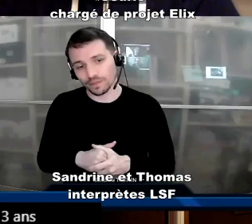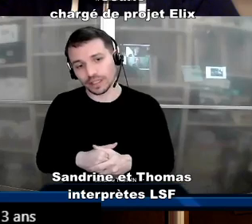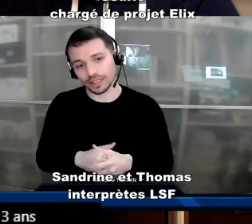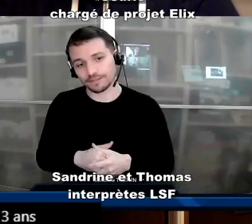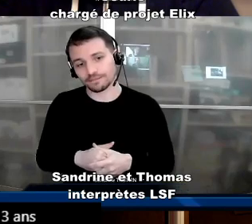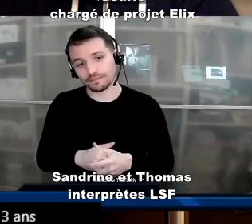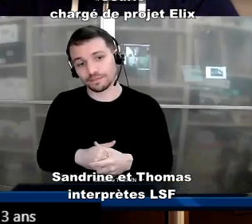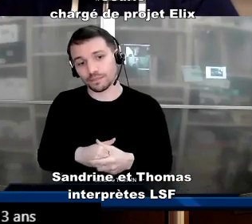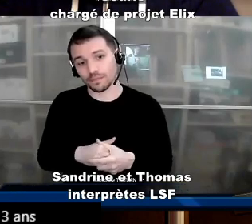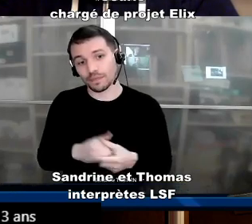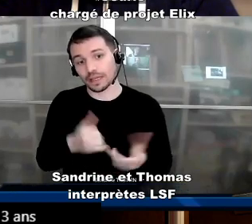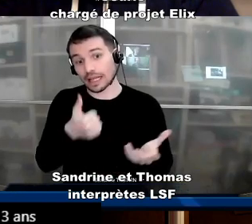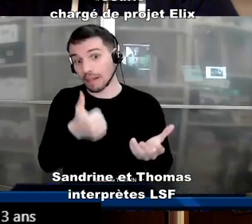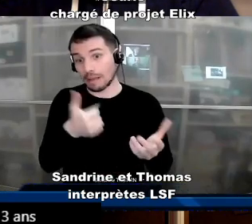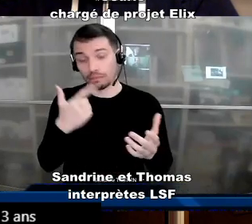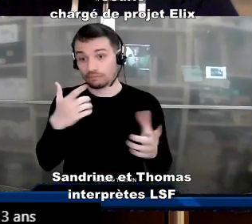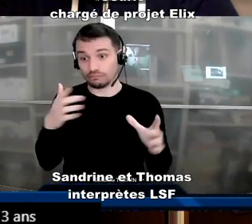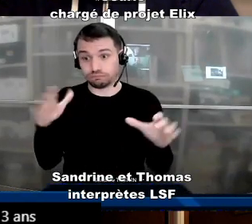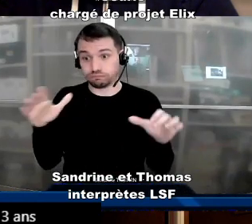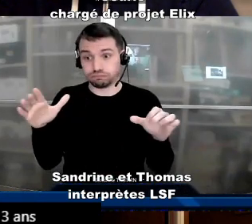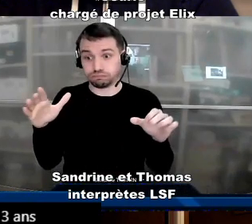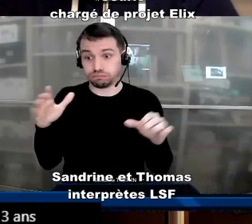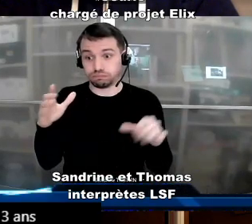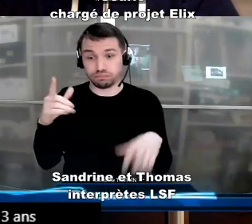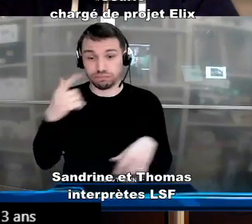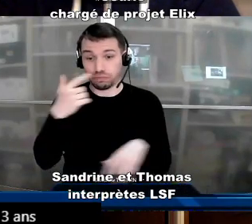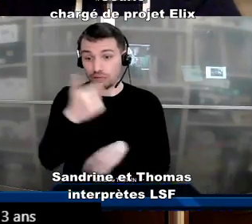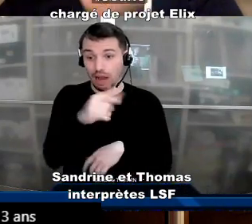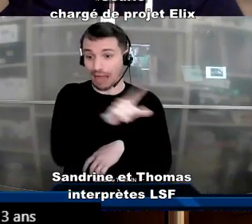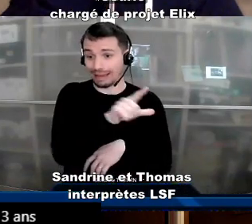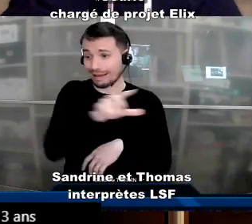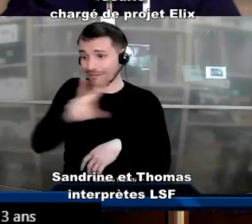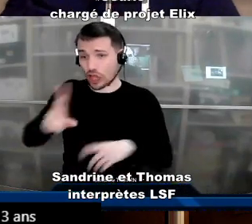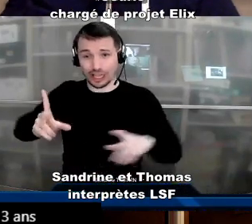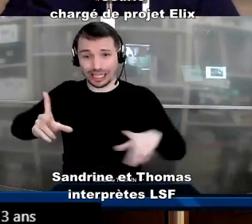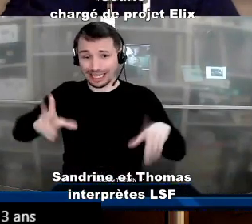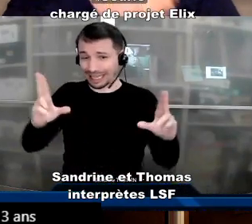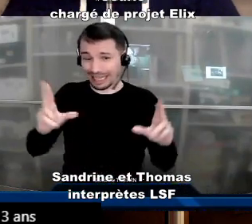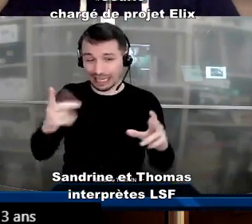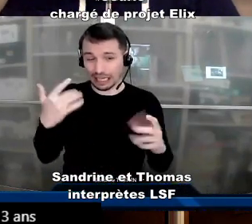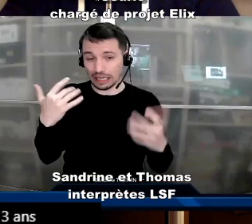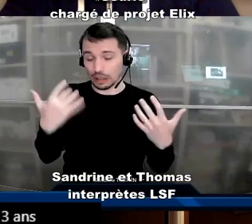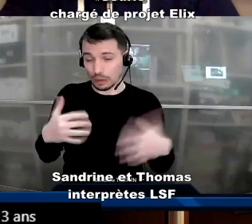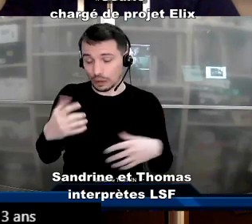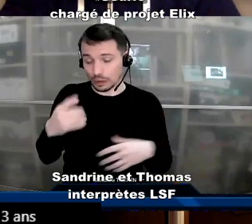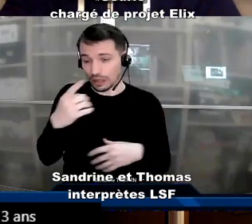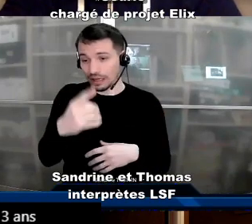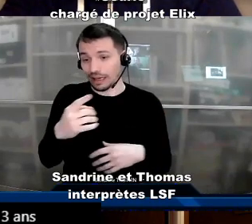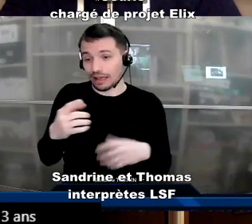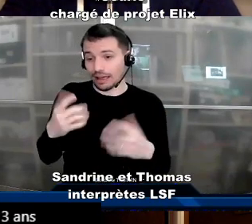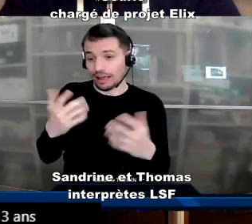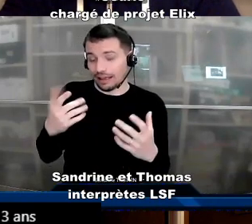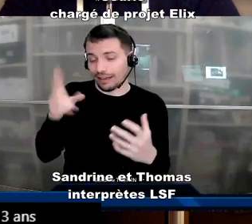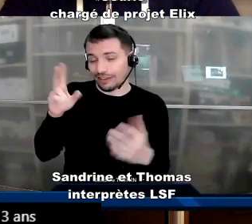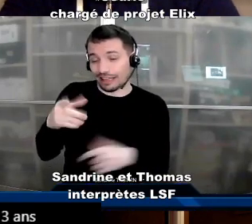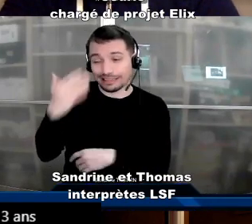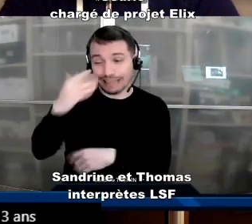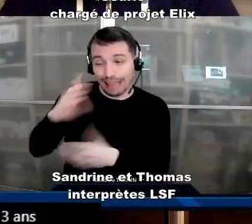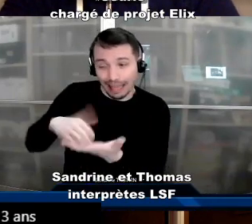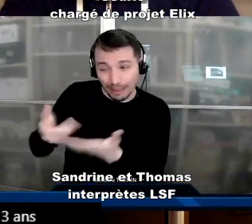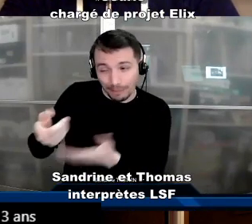Et elle a plus de place en fait. Elle fait ça toute la semaine en fait. Et c'est très fatigant. C'est pas Thomas qui me contredira